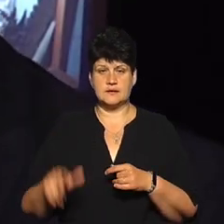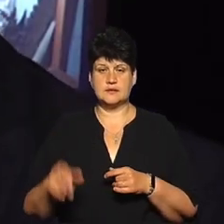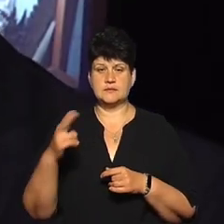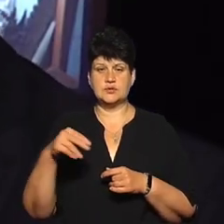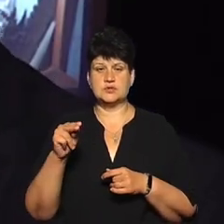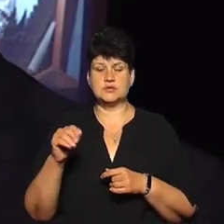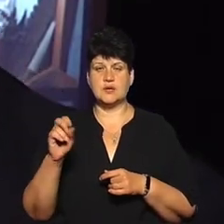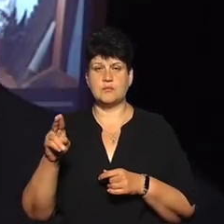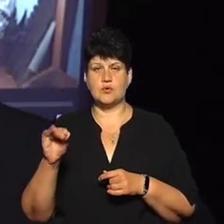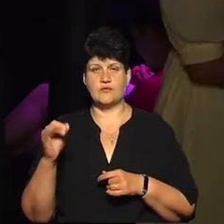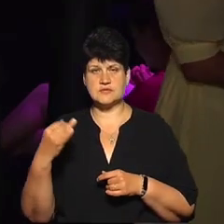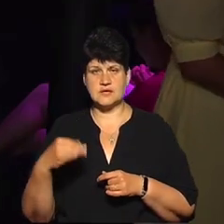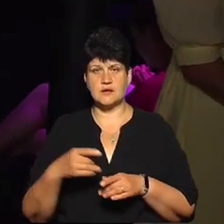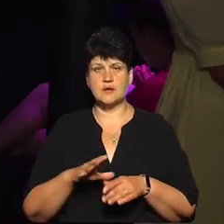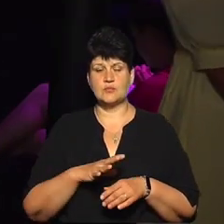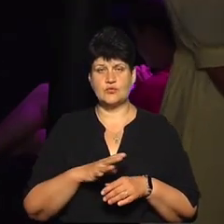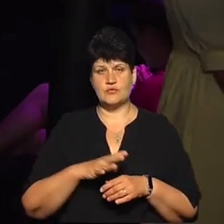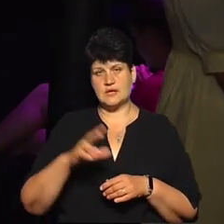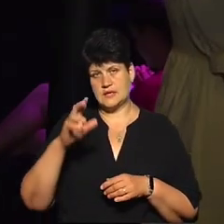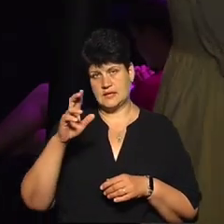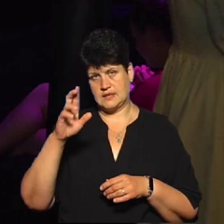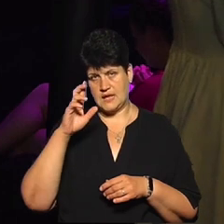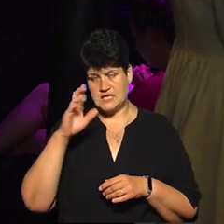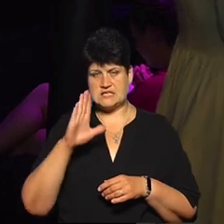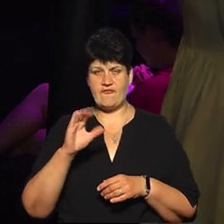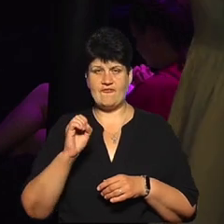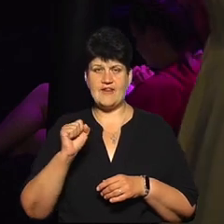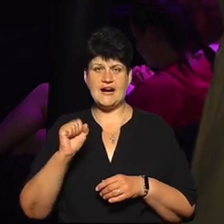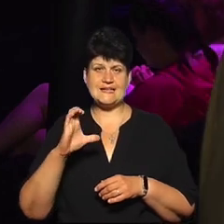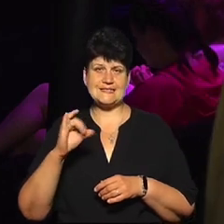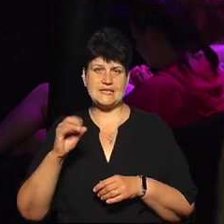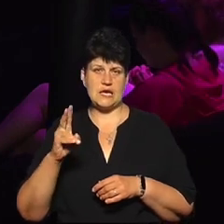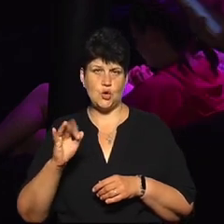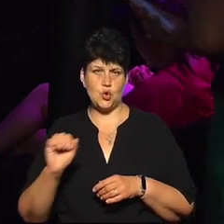у фільмі князя Василька Теребовлянського. Це мала бути